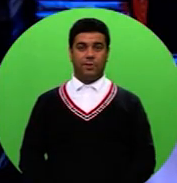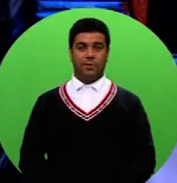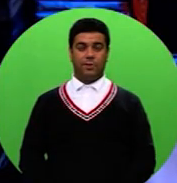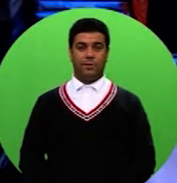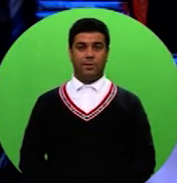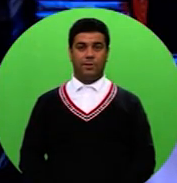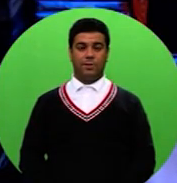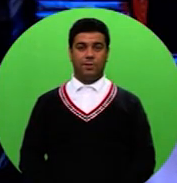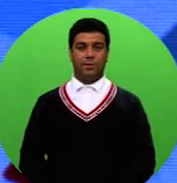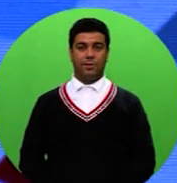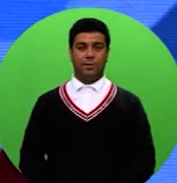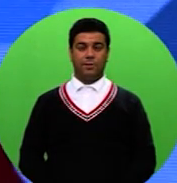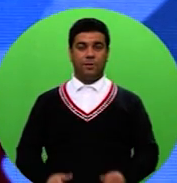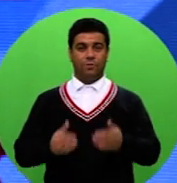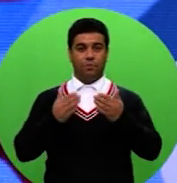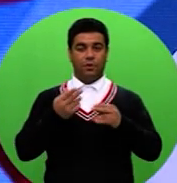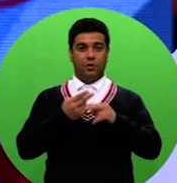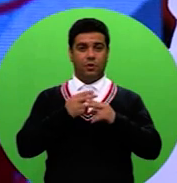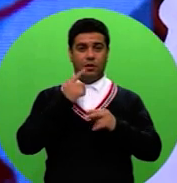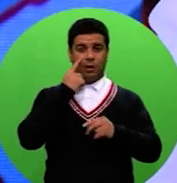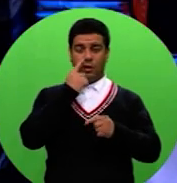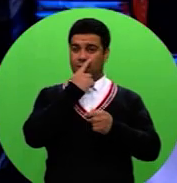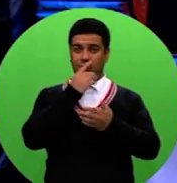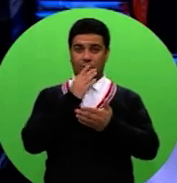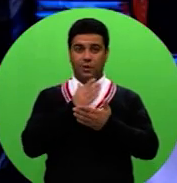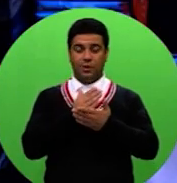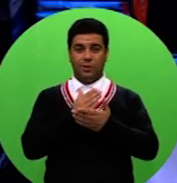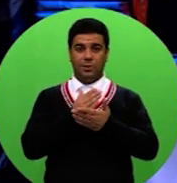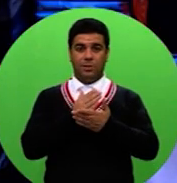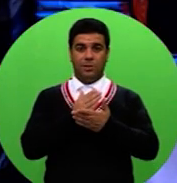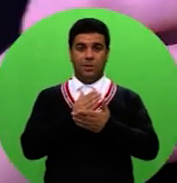Ну вот так. Вот, вот у нас есть глазки.